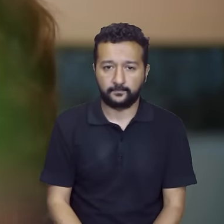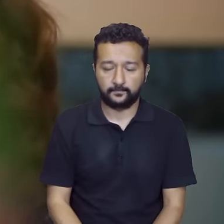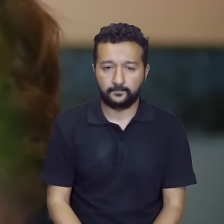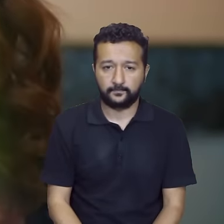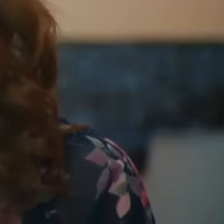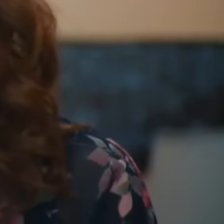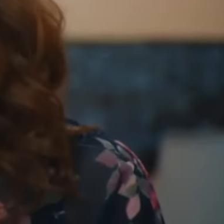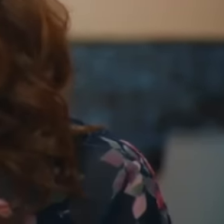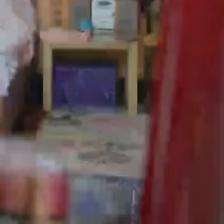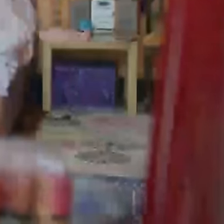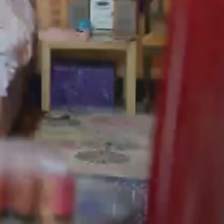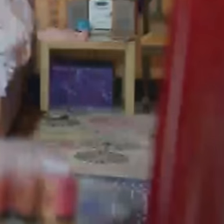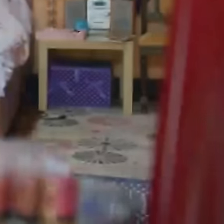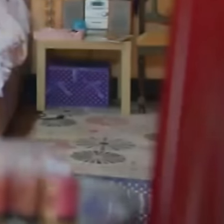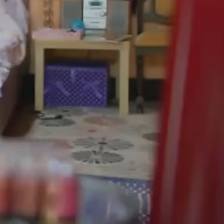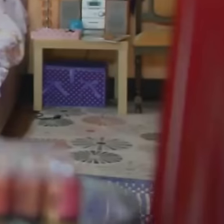Ay.